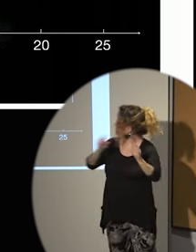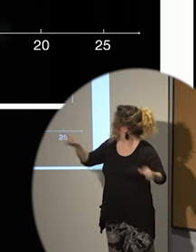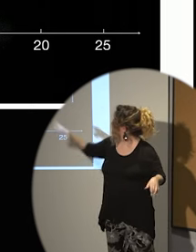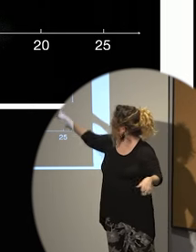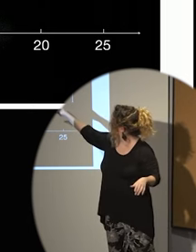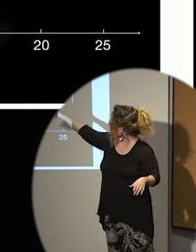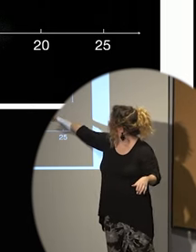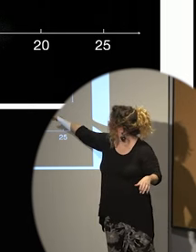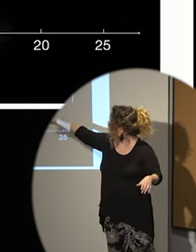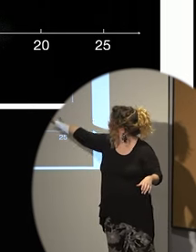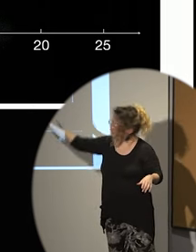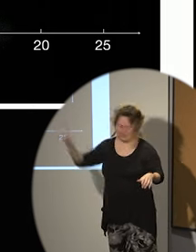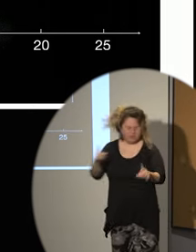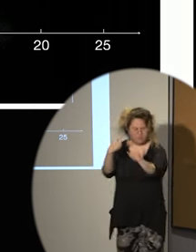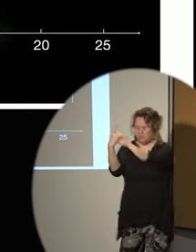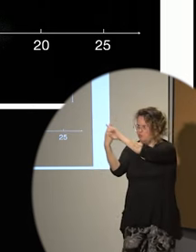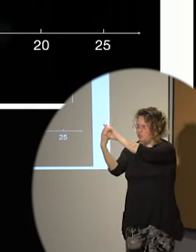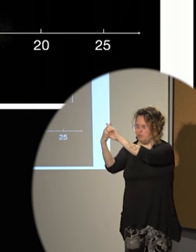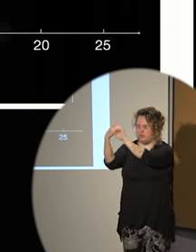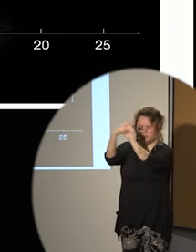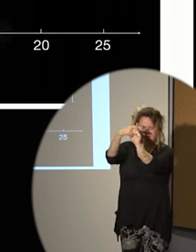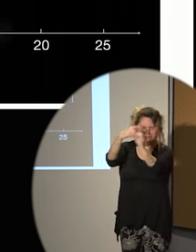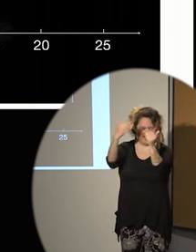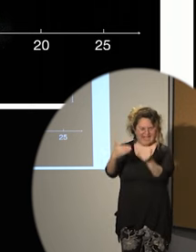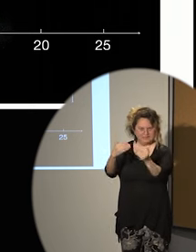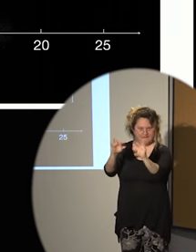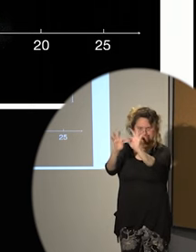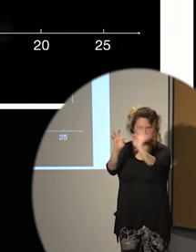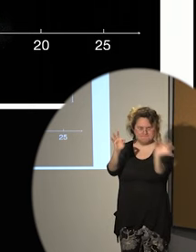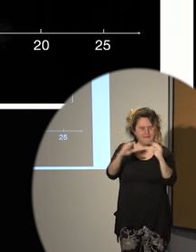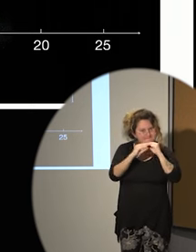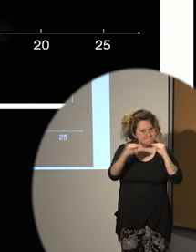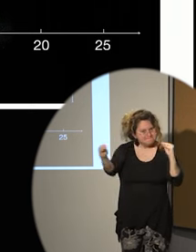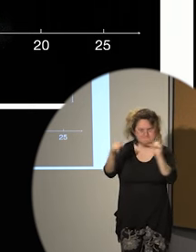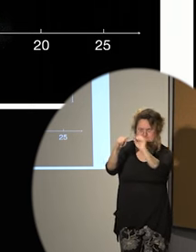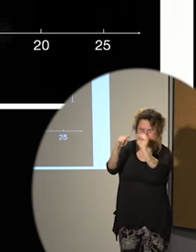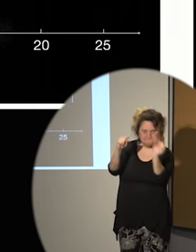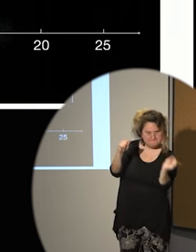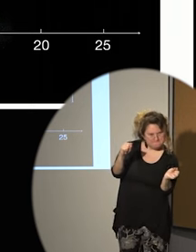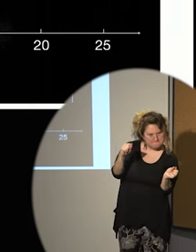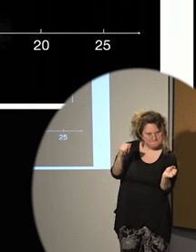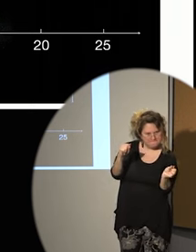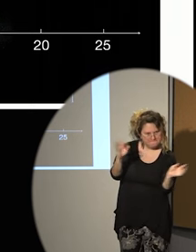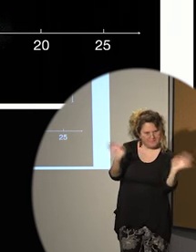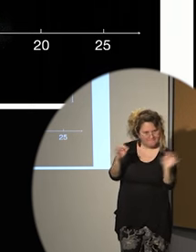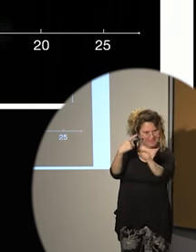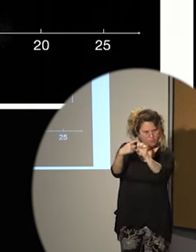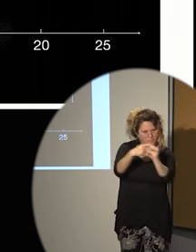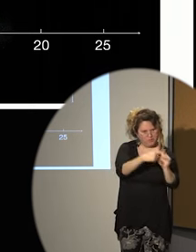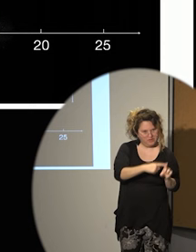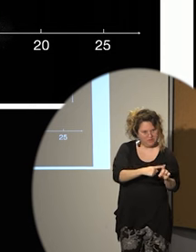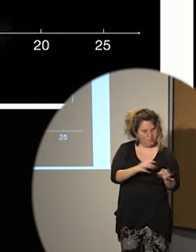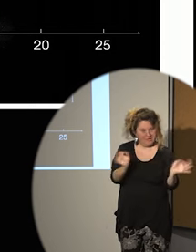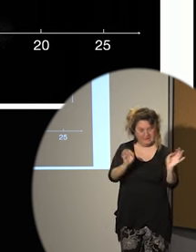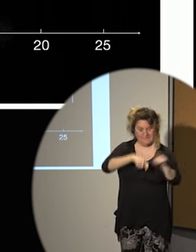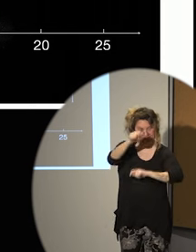point mesuré ici. Ici, cette partie-là est une partie purement théorique. Elle doit passer par zéro parce que y a une partie